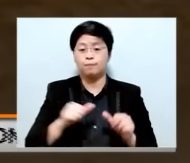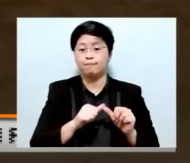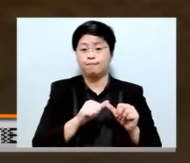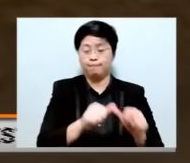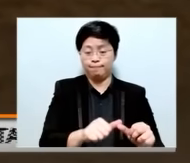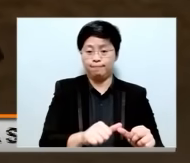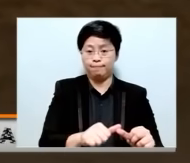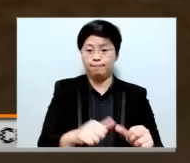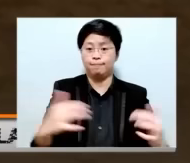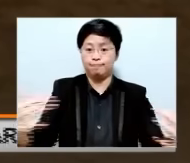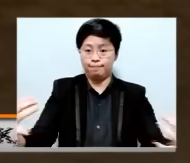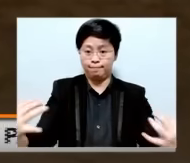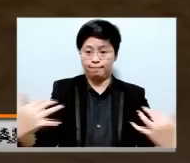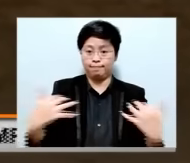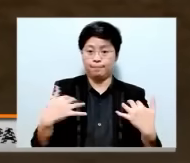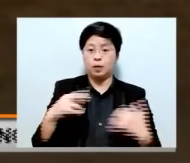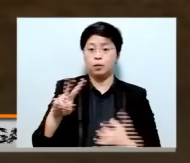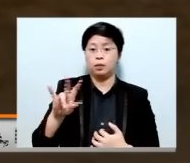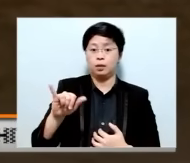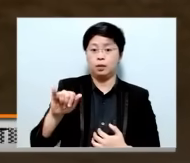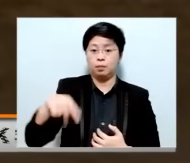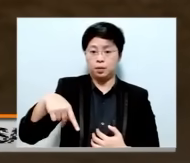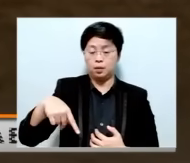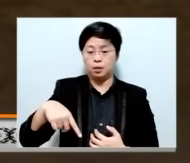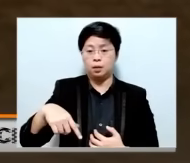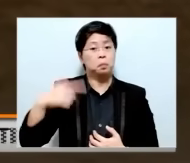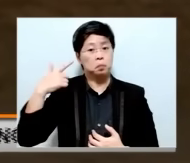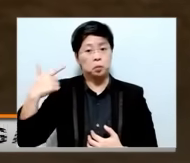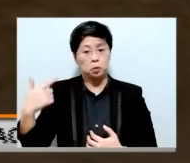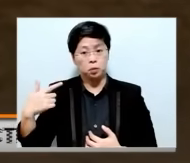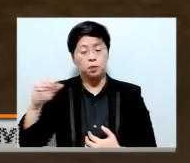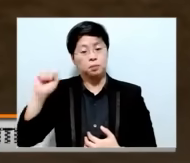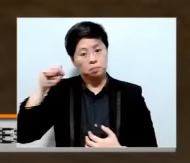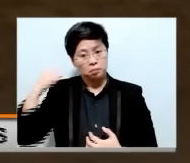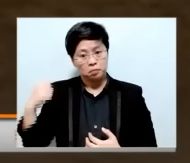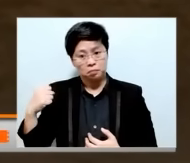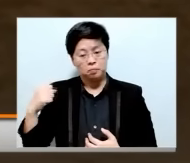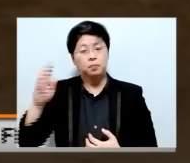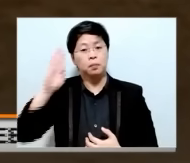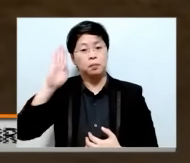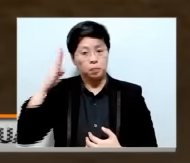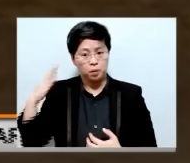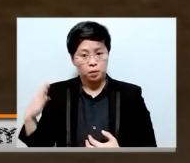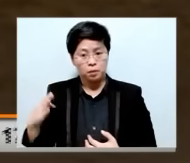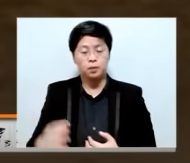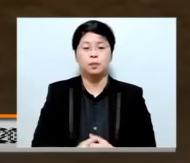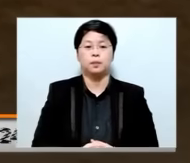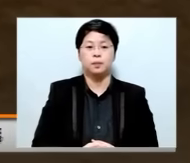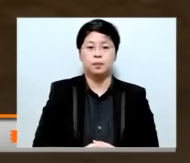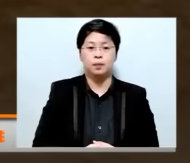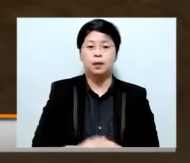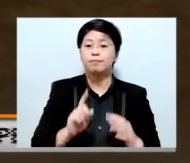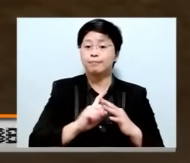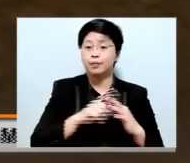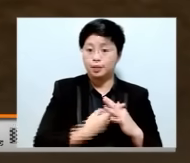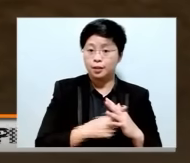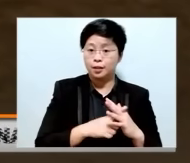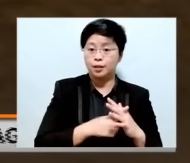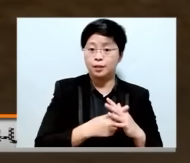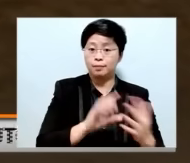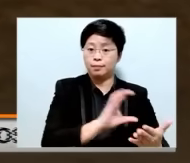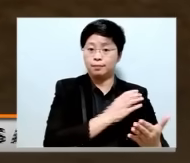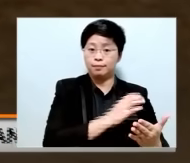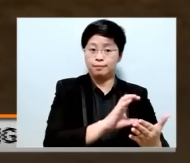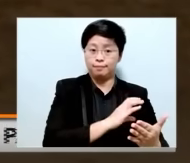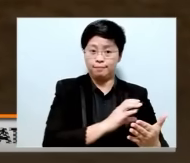ticket holders ng VIP, gold, silver at bronze. At inaasahan nga, no, na magsisimula ang concert